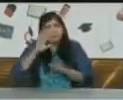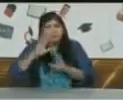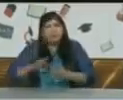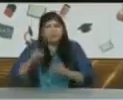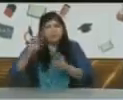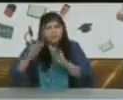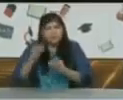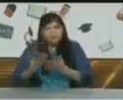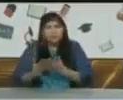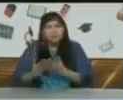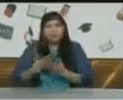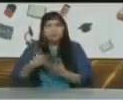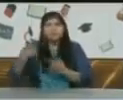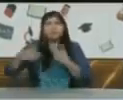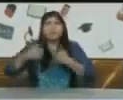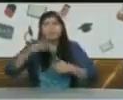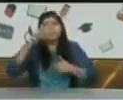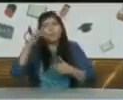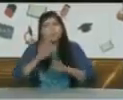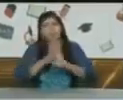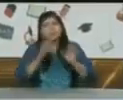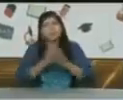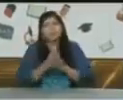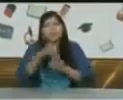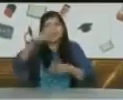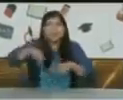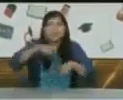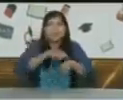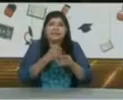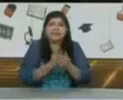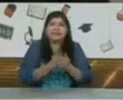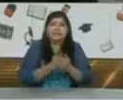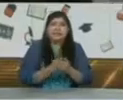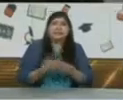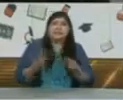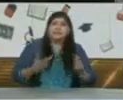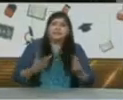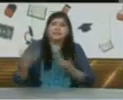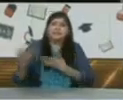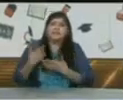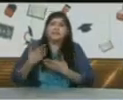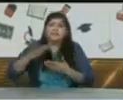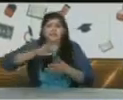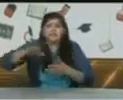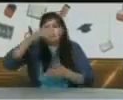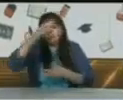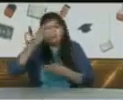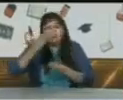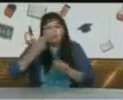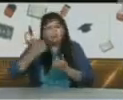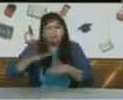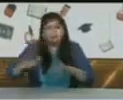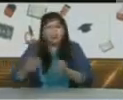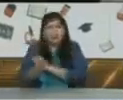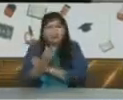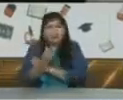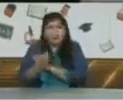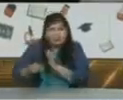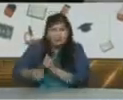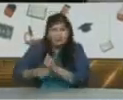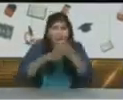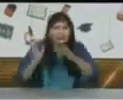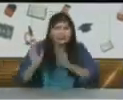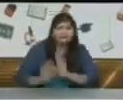और उसके कारण माँ बाप समझते हैं कि ऐसे समय वीकनेसेस को बाजू में करो, स्ट्रेंथ को जितना बल दे सकते हो